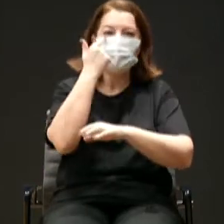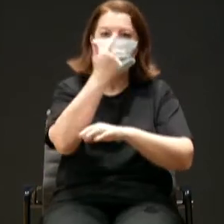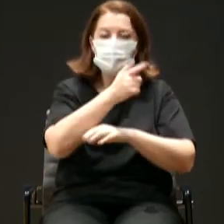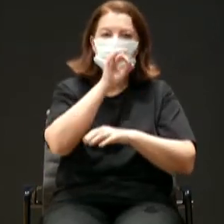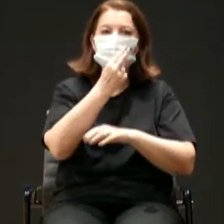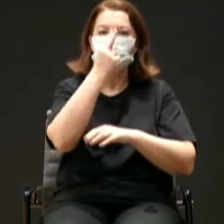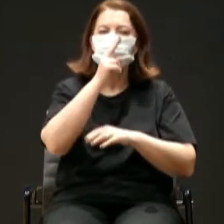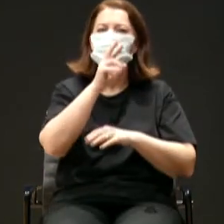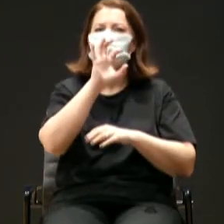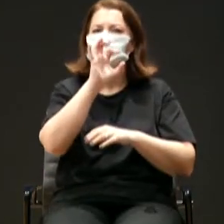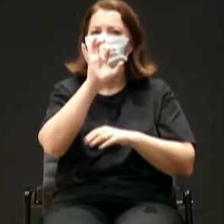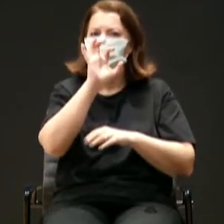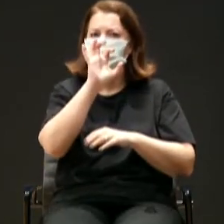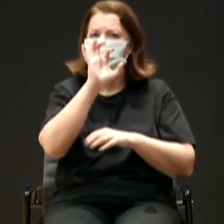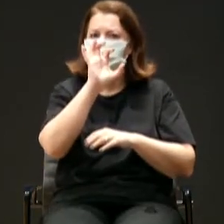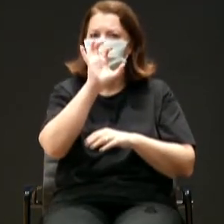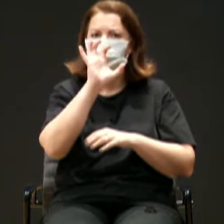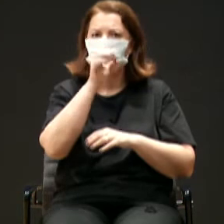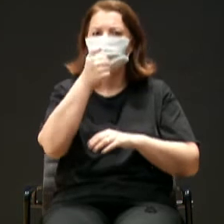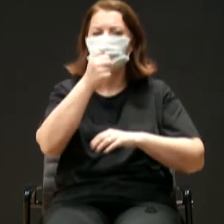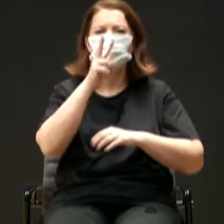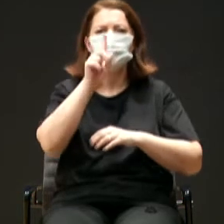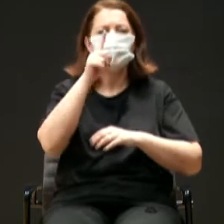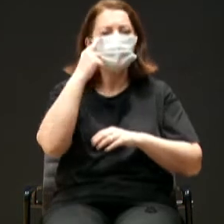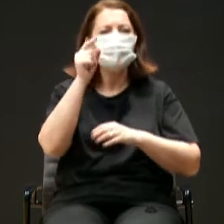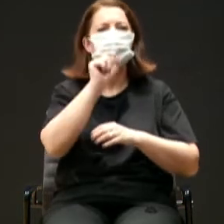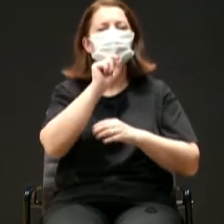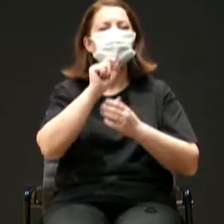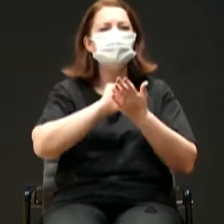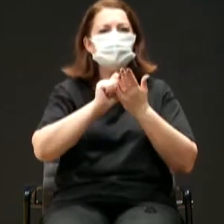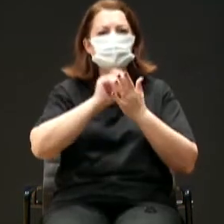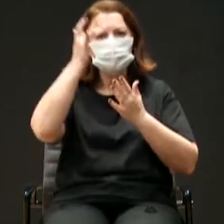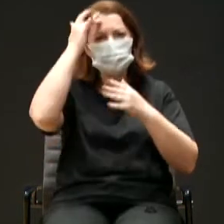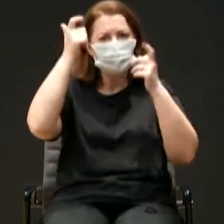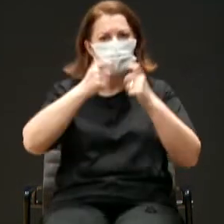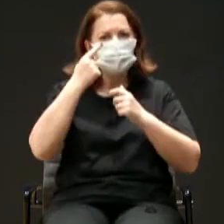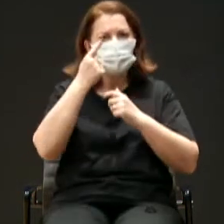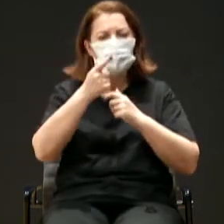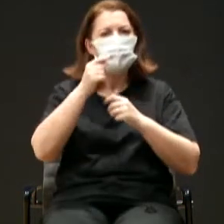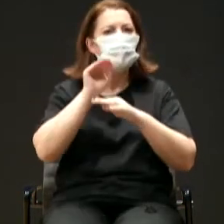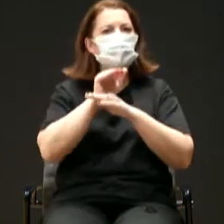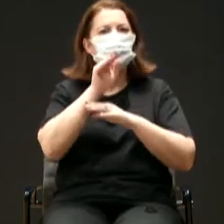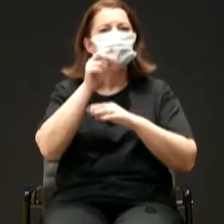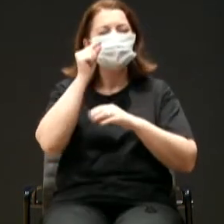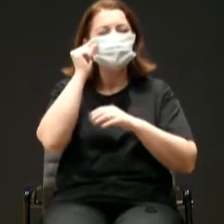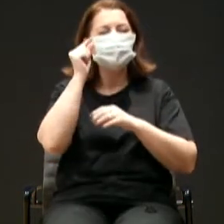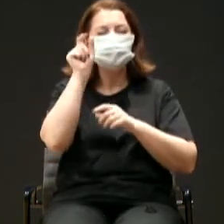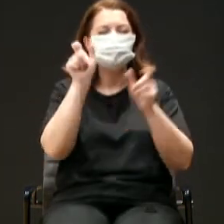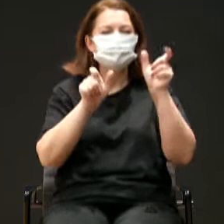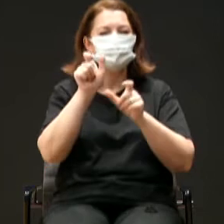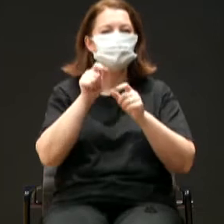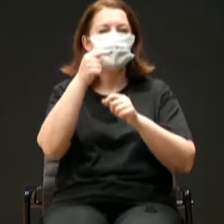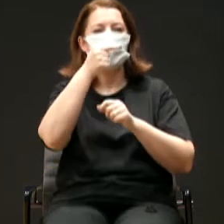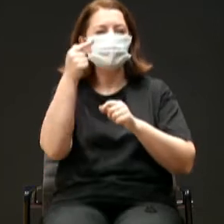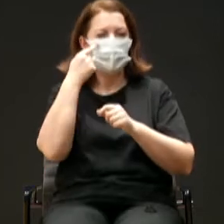02.07.2021 tarihli ve sayılı yazısı. Beylikdüzü halkına hizmet etmekte olan kurumlarımızda yaşanan personel eksikliğinden dolayı